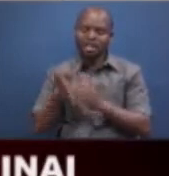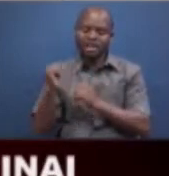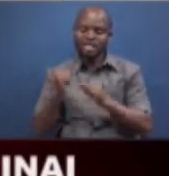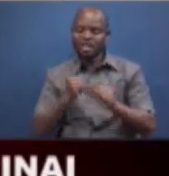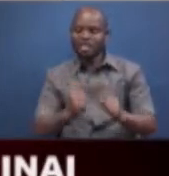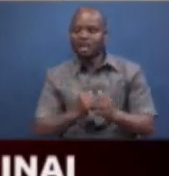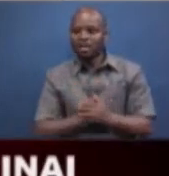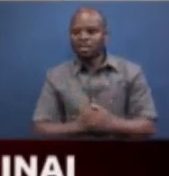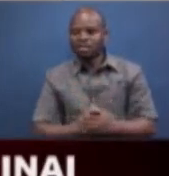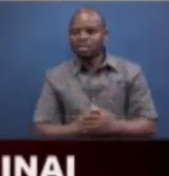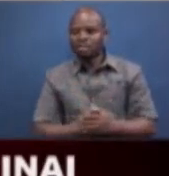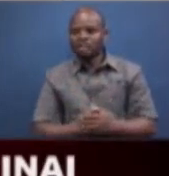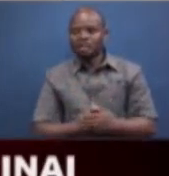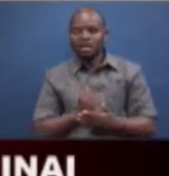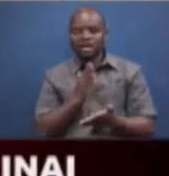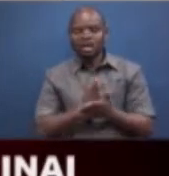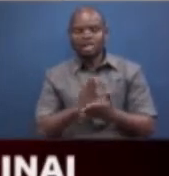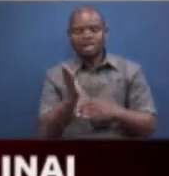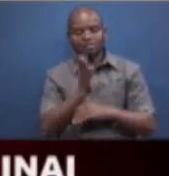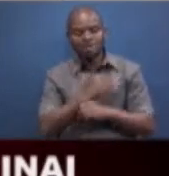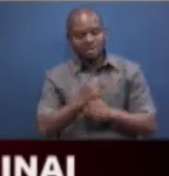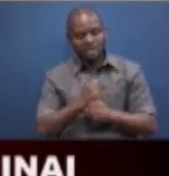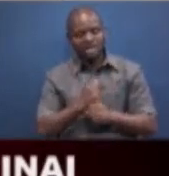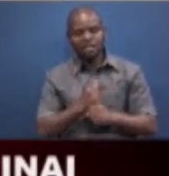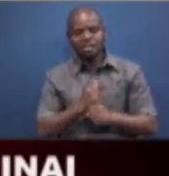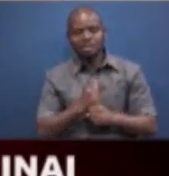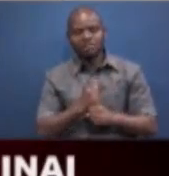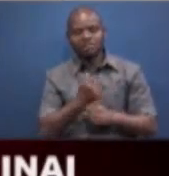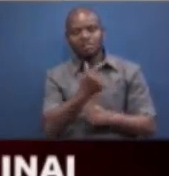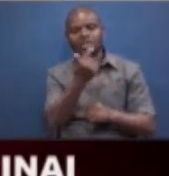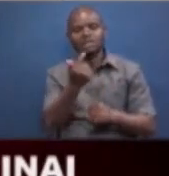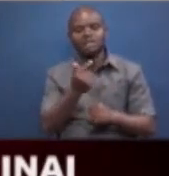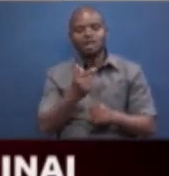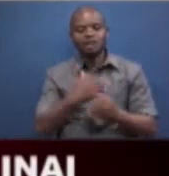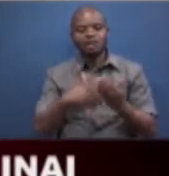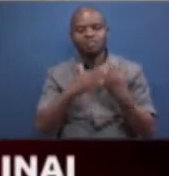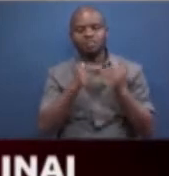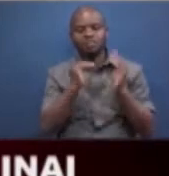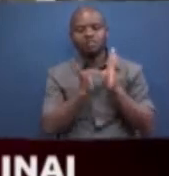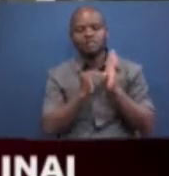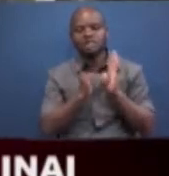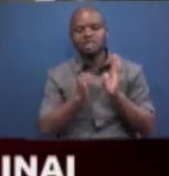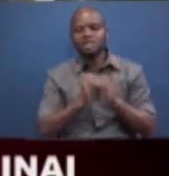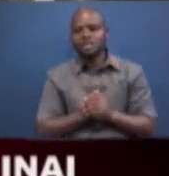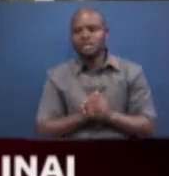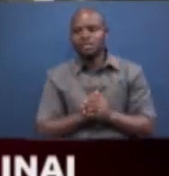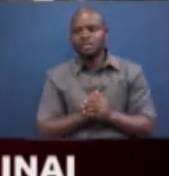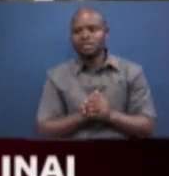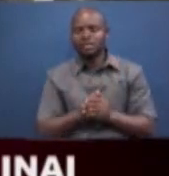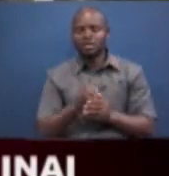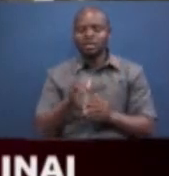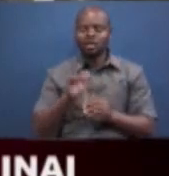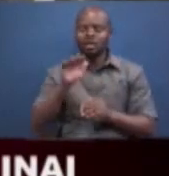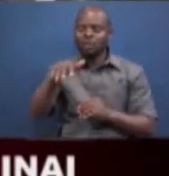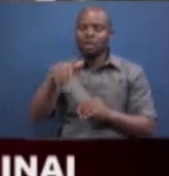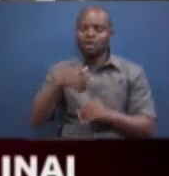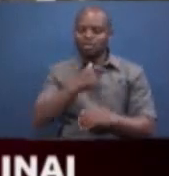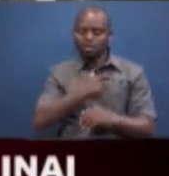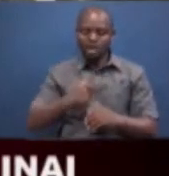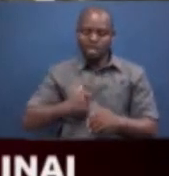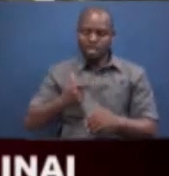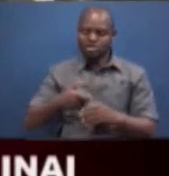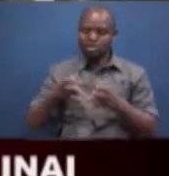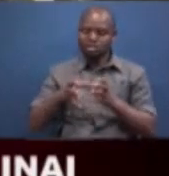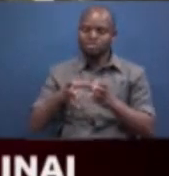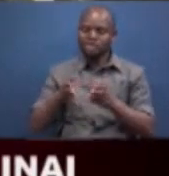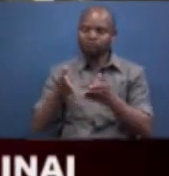inatendeka, haki inapatikana kwa Tanzania kwa mujibu wa sheria. Januari mwaka huu Rais Samia